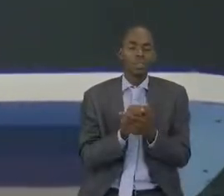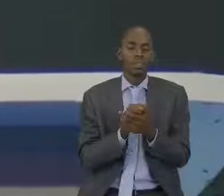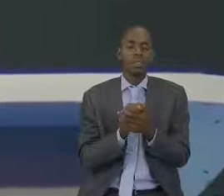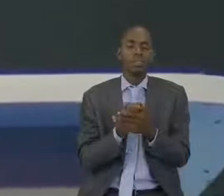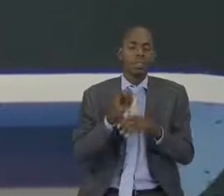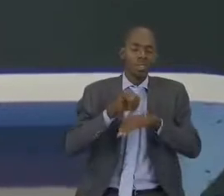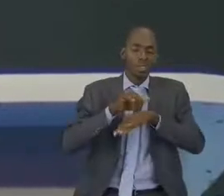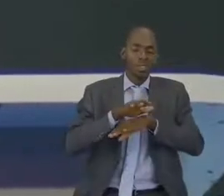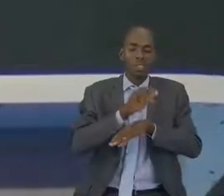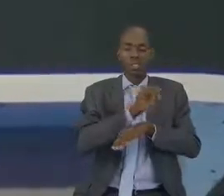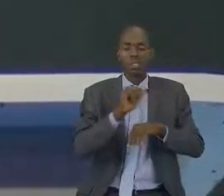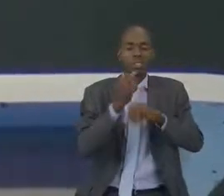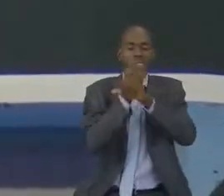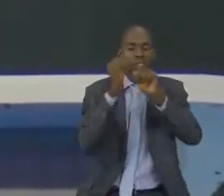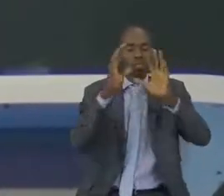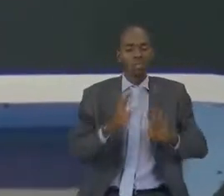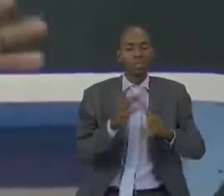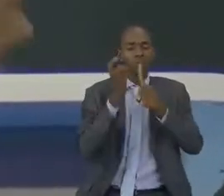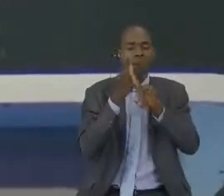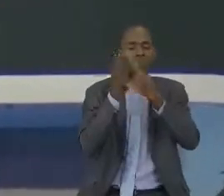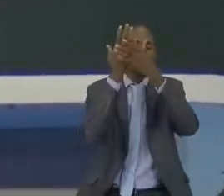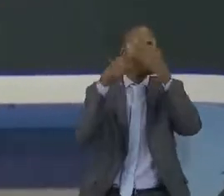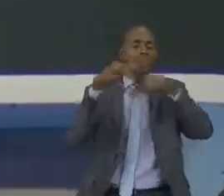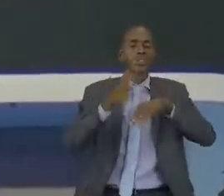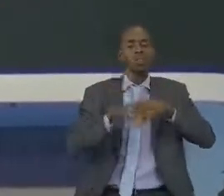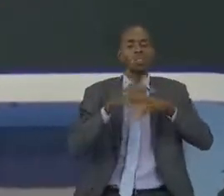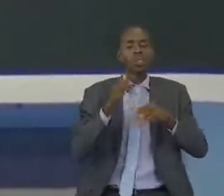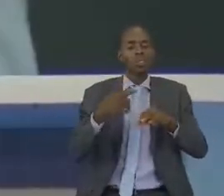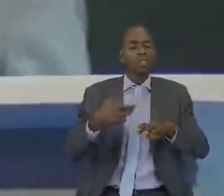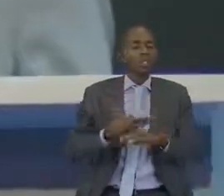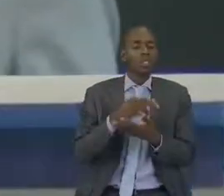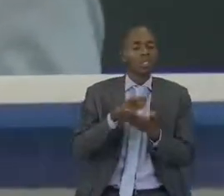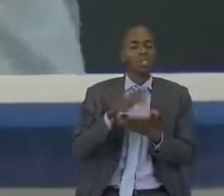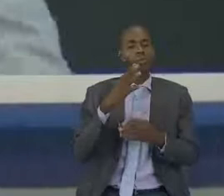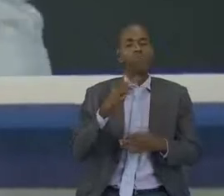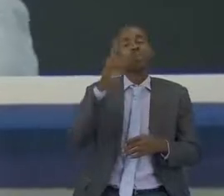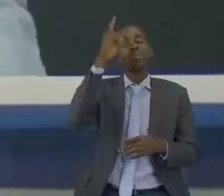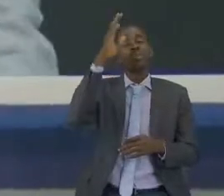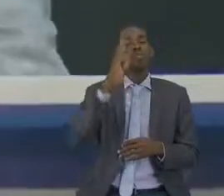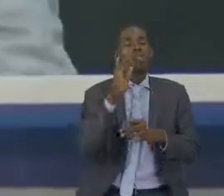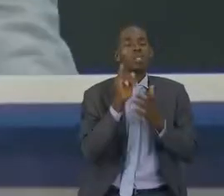qui envoie le Sauveur du ciel, l'agneau de Dieu qui est venu